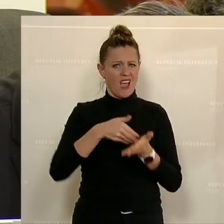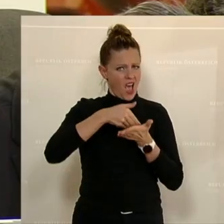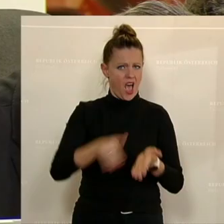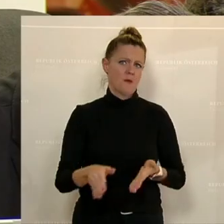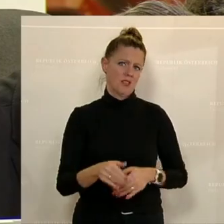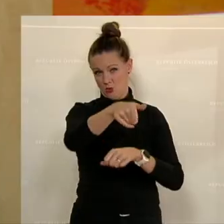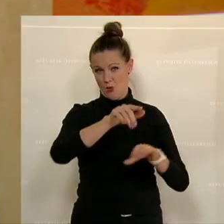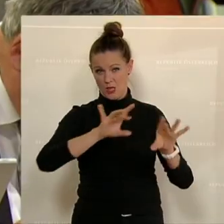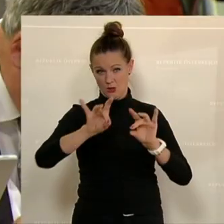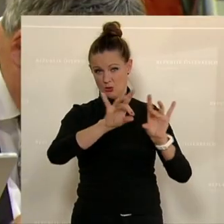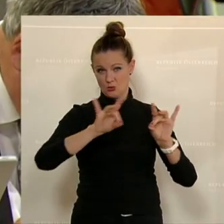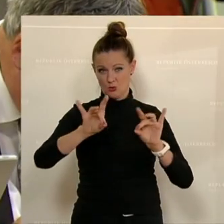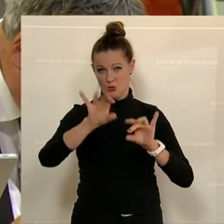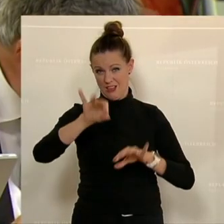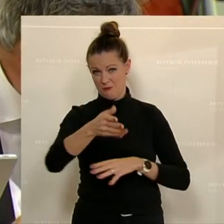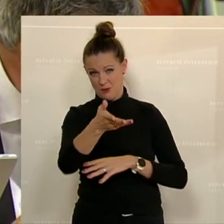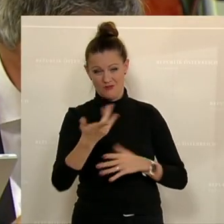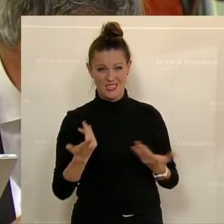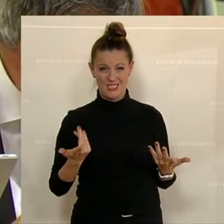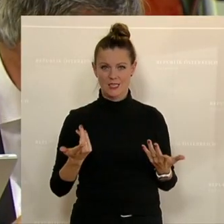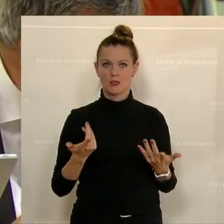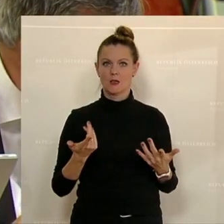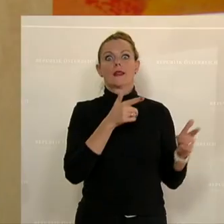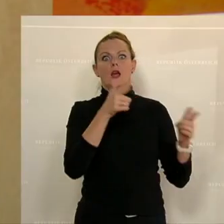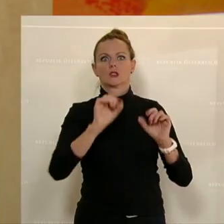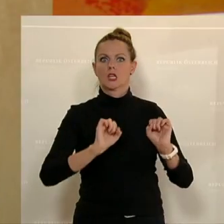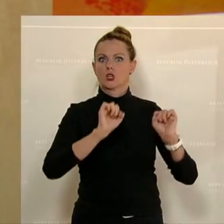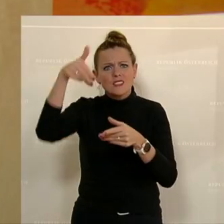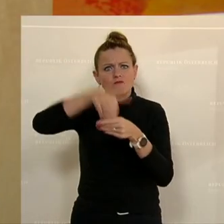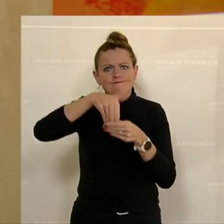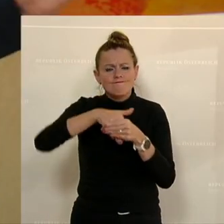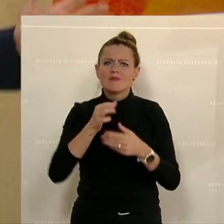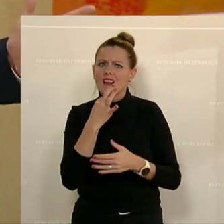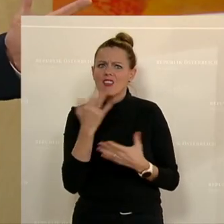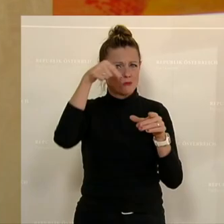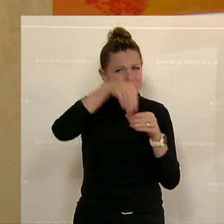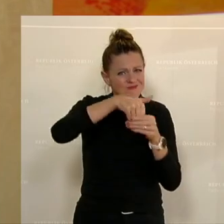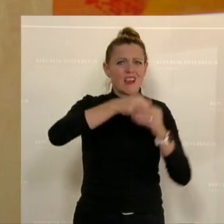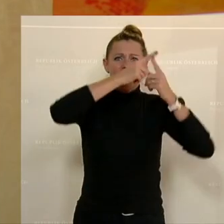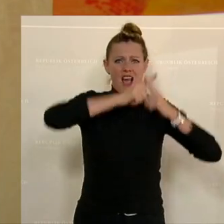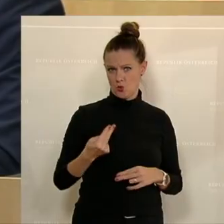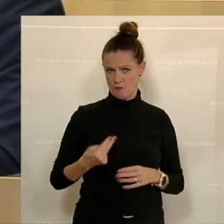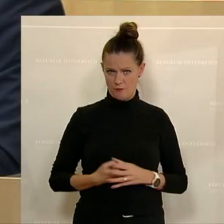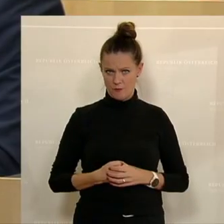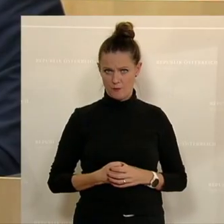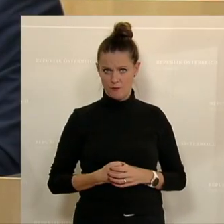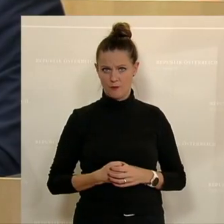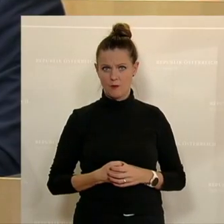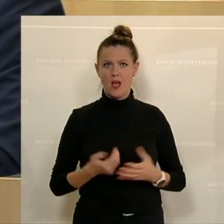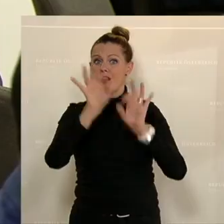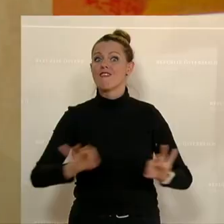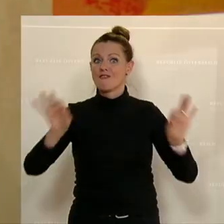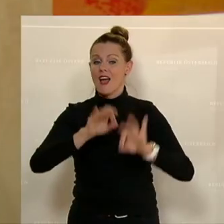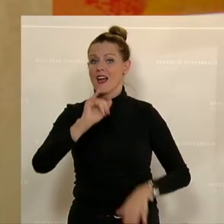darum geht es gar nicht. Ich würde es nicht unwidersprochen hinnehmen, ja, gesprochen. Das werde ich jetzt nicht machen. Ich mag nicht